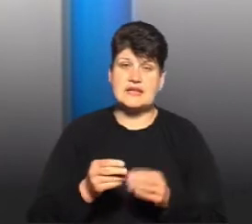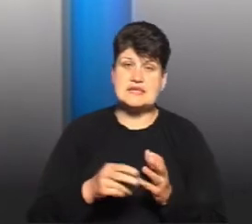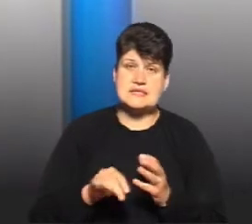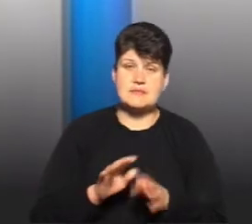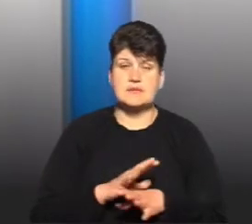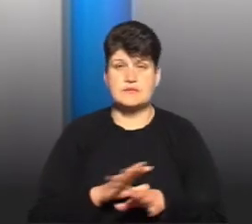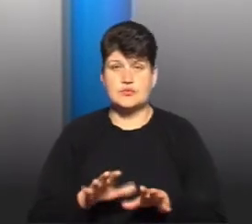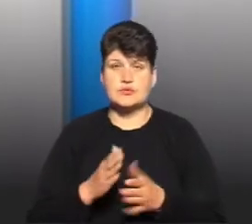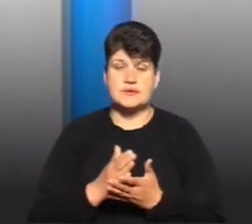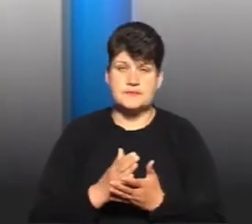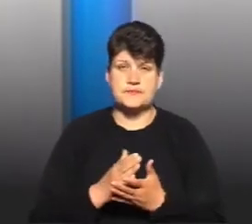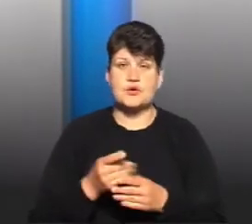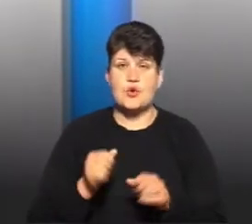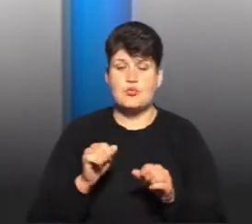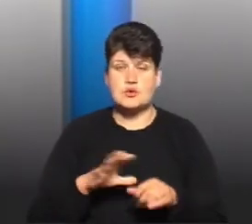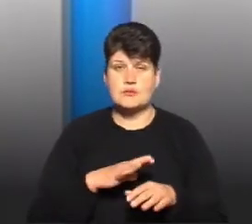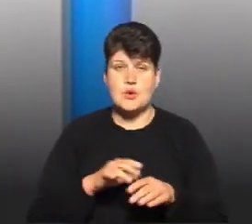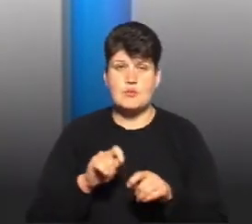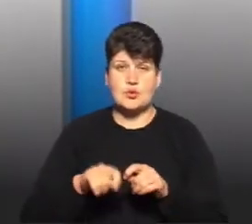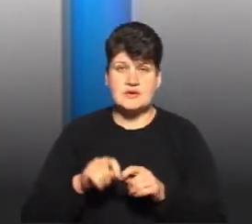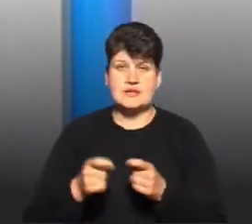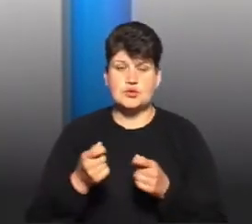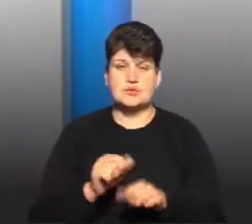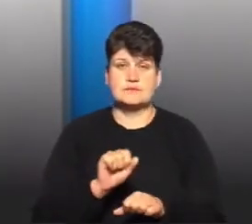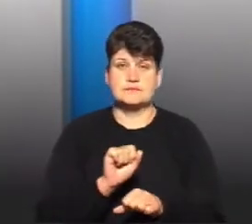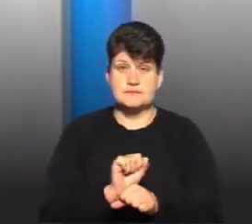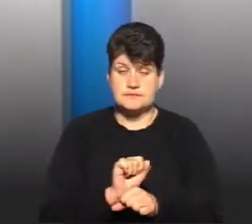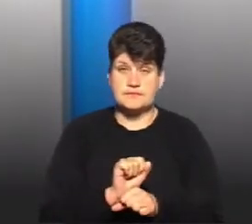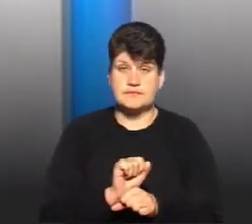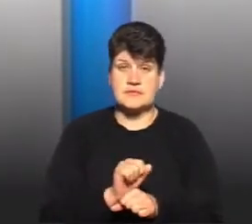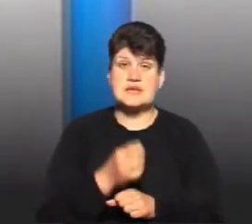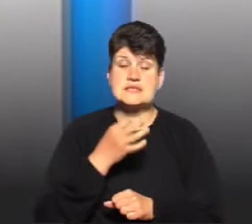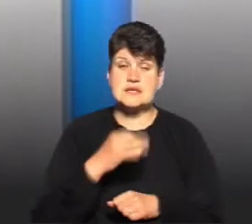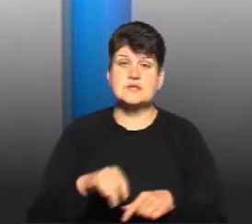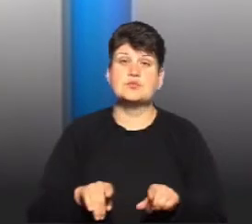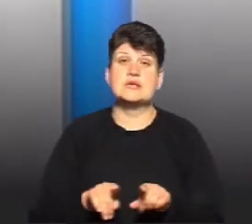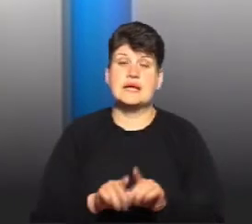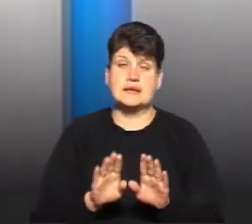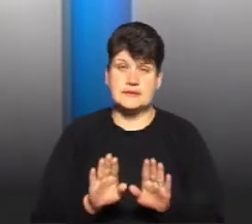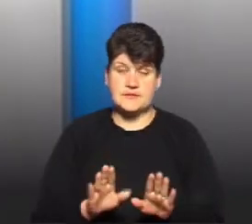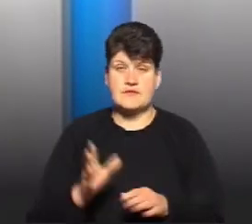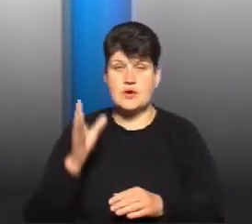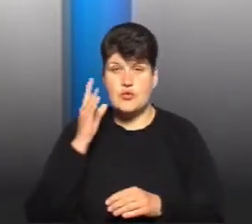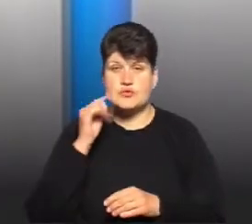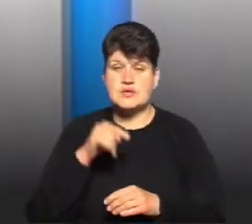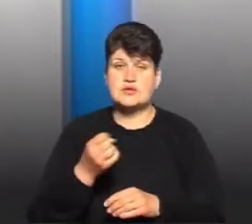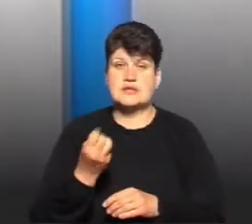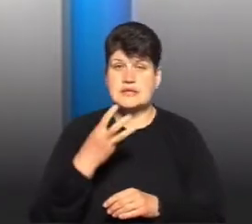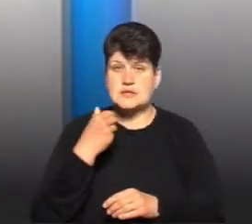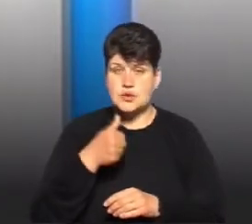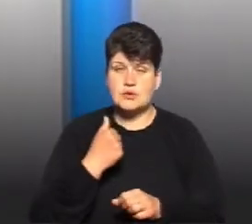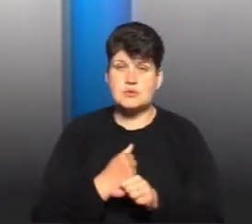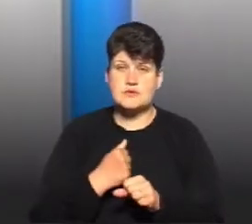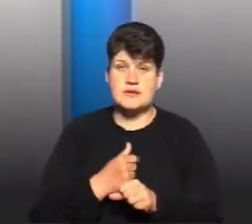би цей процес проконтролювати і трошки спинити. Ну, скажімо так, враховуючи те, що я 13 років пропрацювала в геокадастрі, то трошки,